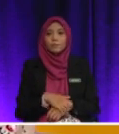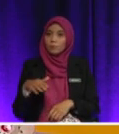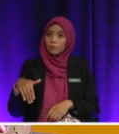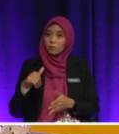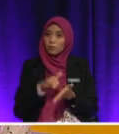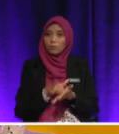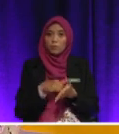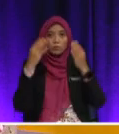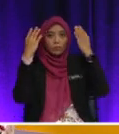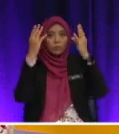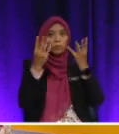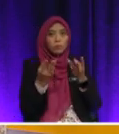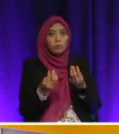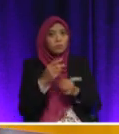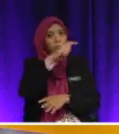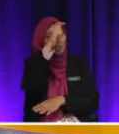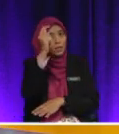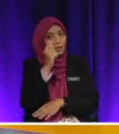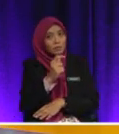Cikgu nak tanya anak-anak